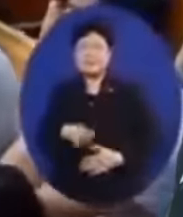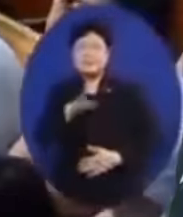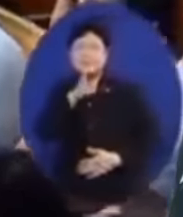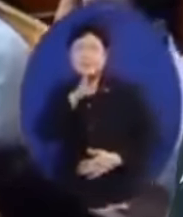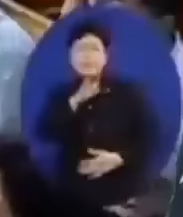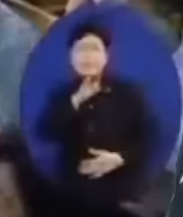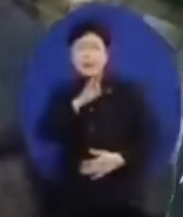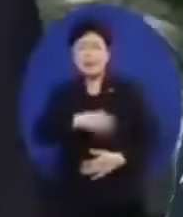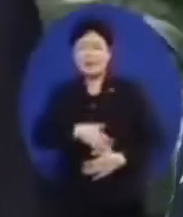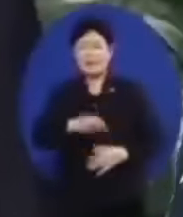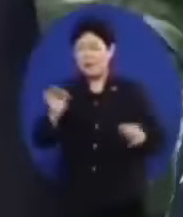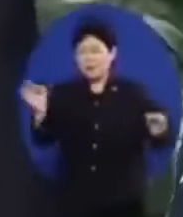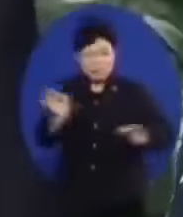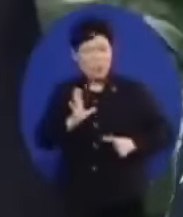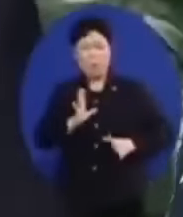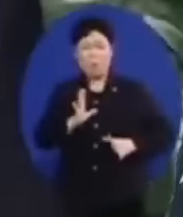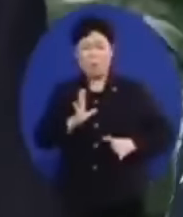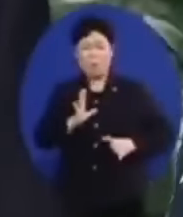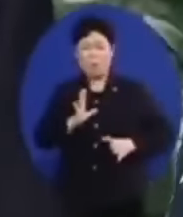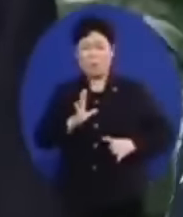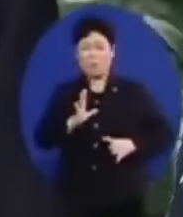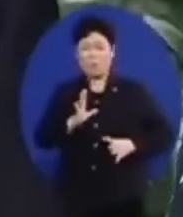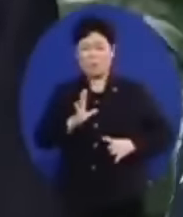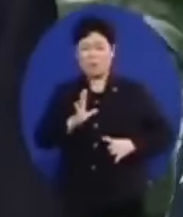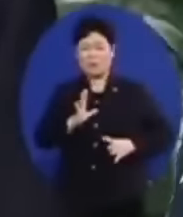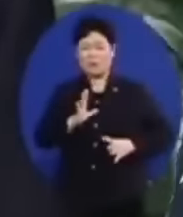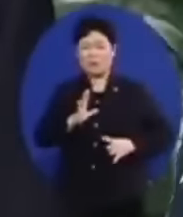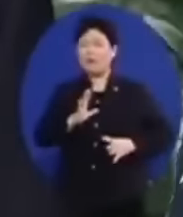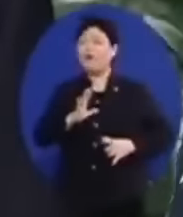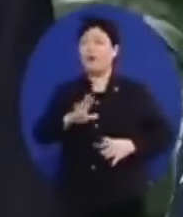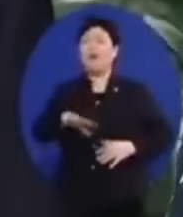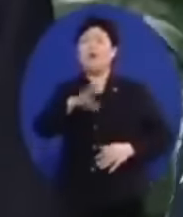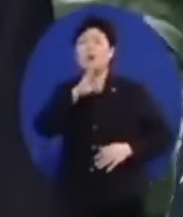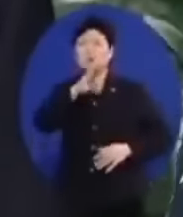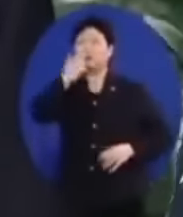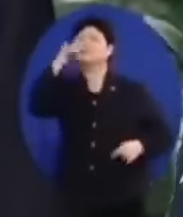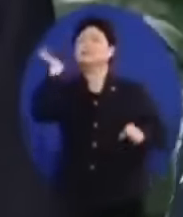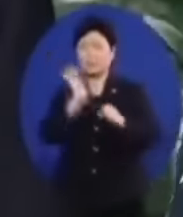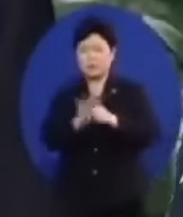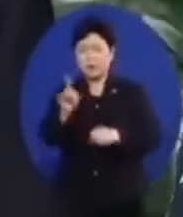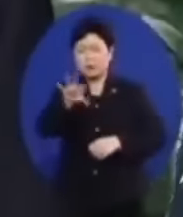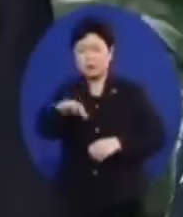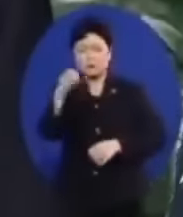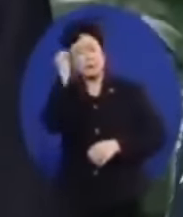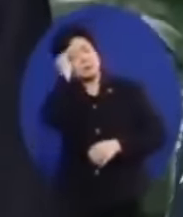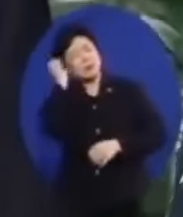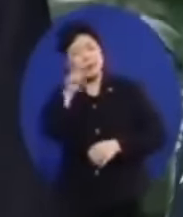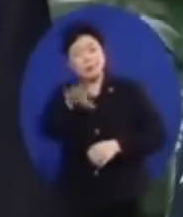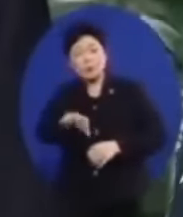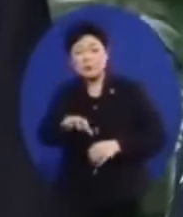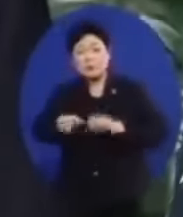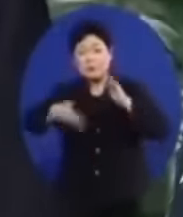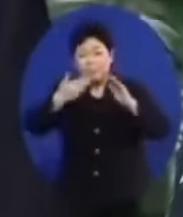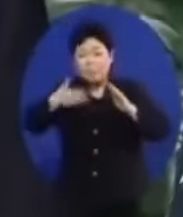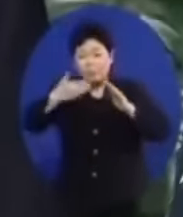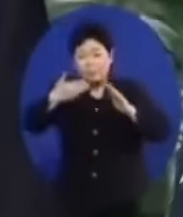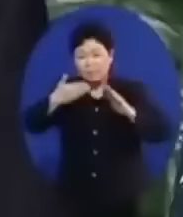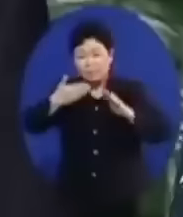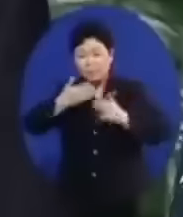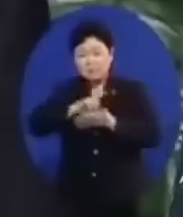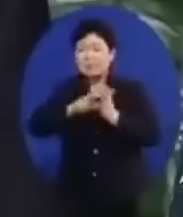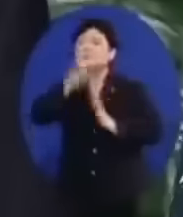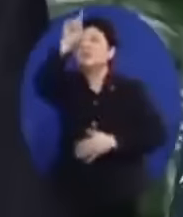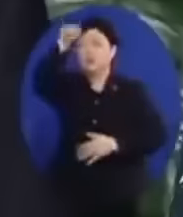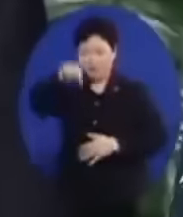정말 기가 막혔습니다. 어디 가서 잠을 잘지 어디에서 밥을 얻어먹을지 천하가